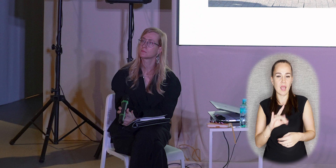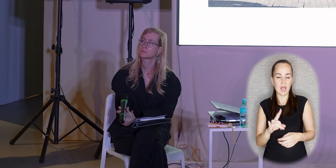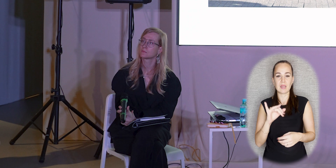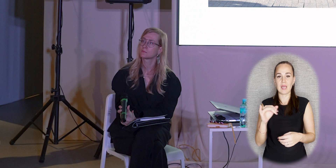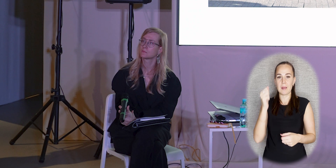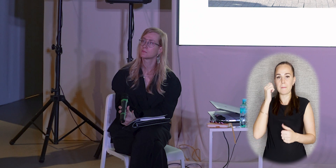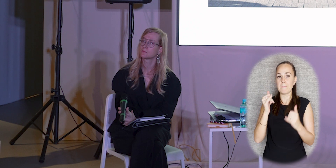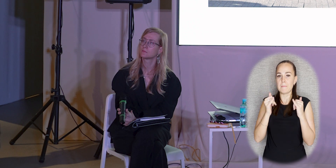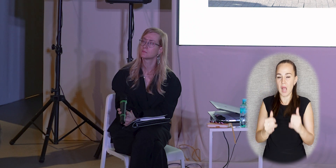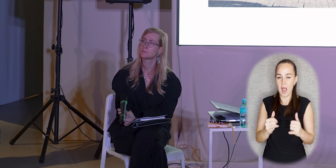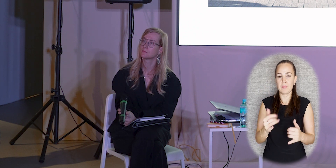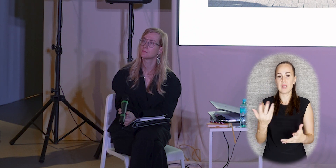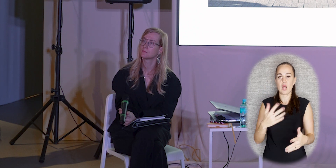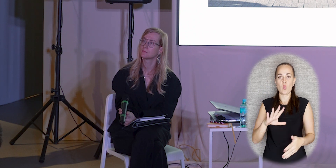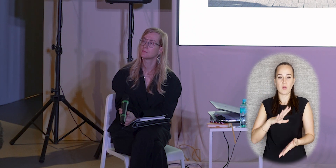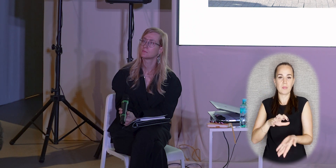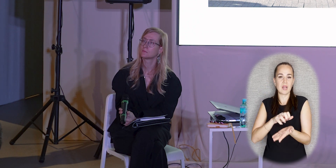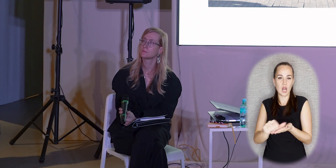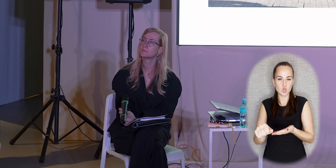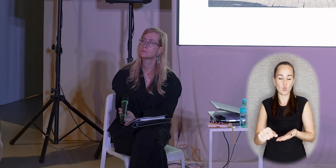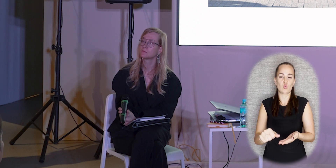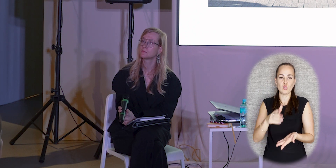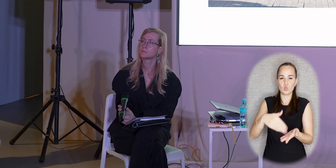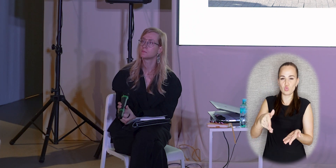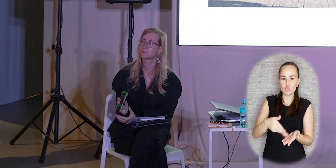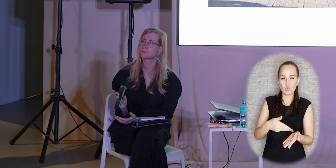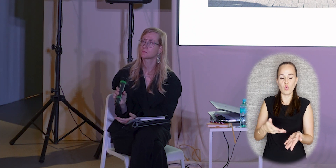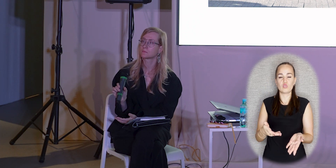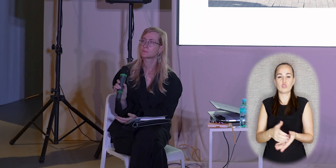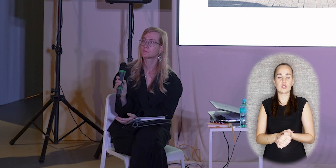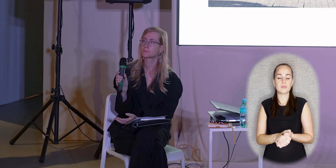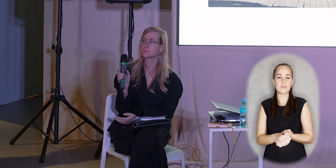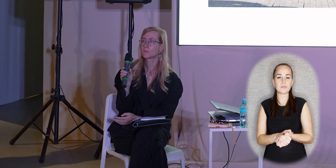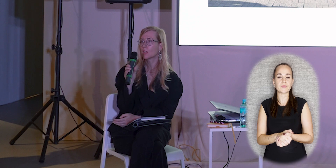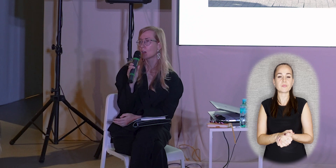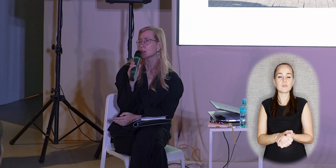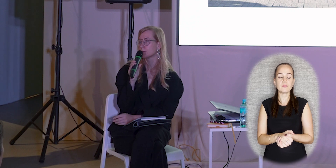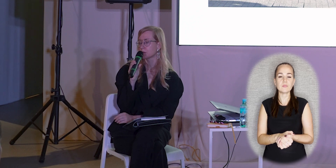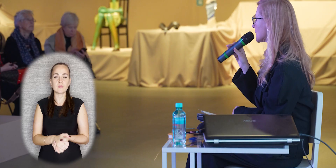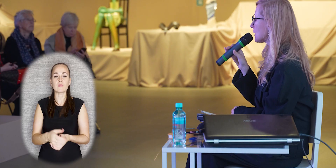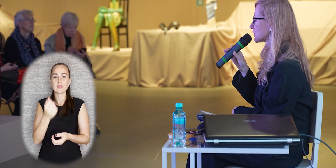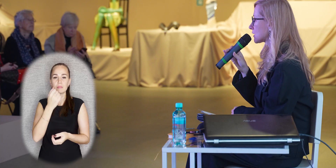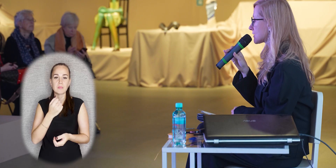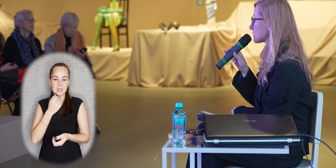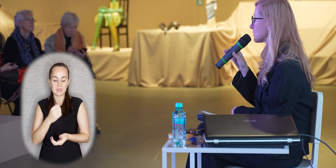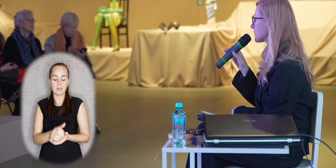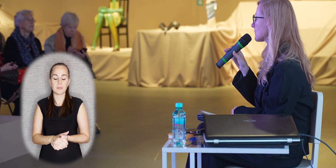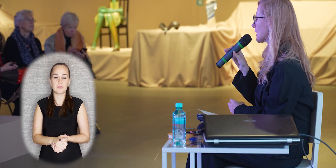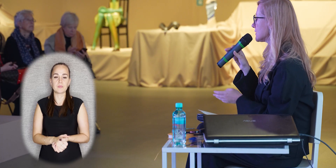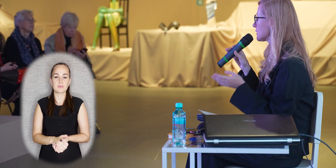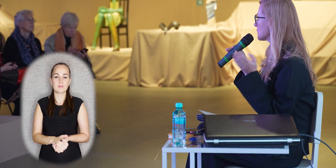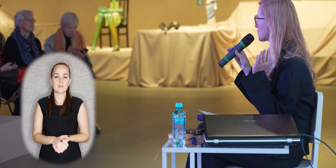памятники, которые потом были разрушены, уничтожены. В общем, все, что с этим связано. Спасибо. Да, как раз